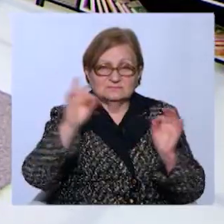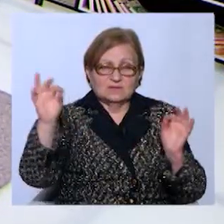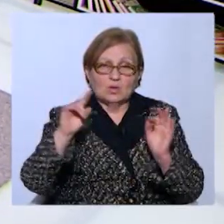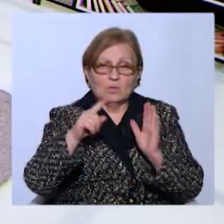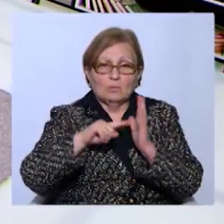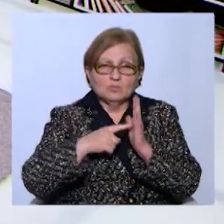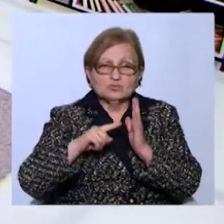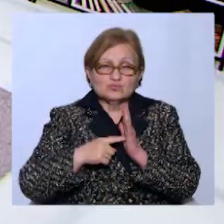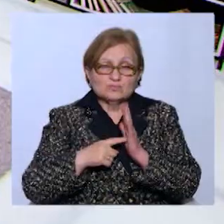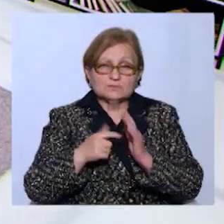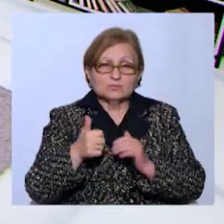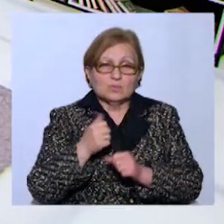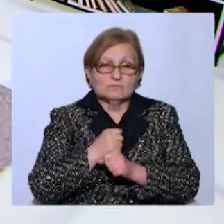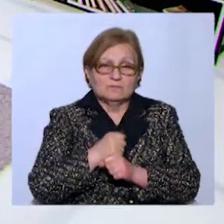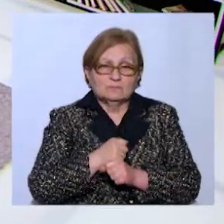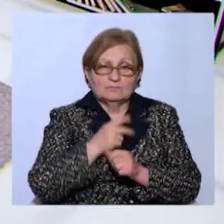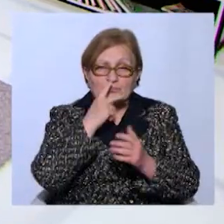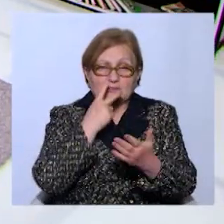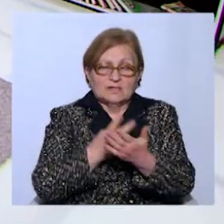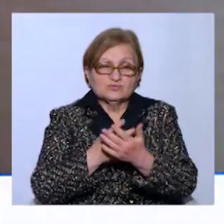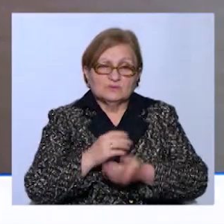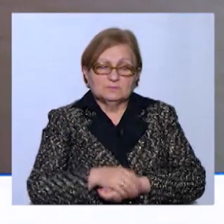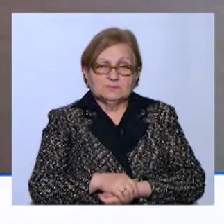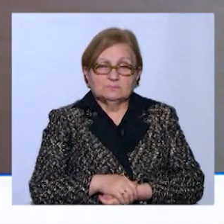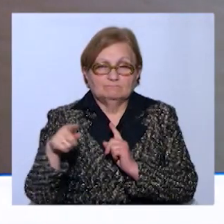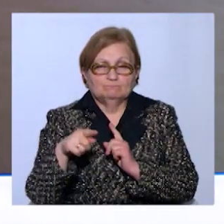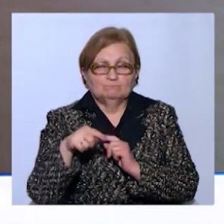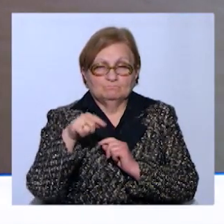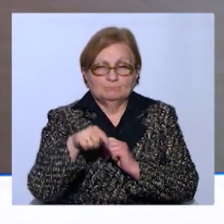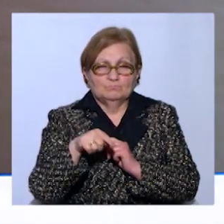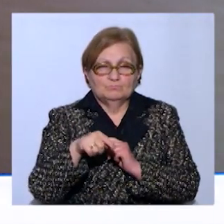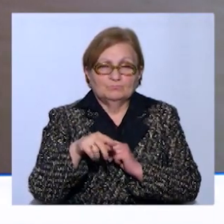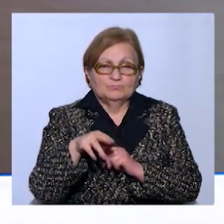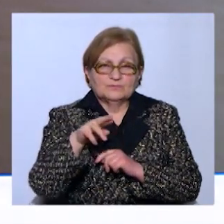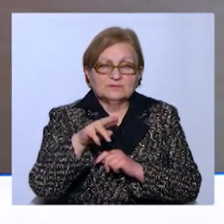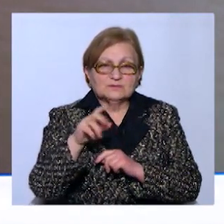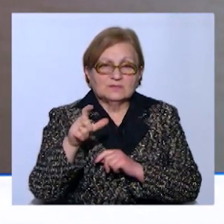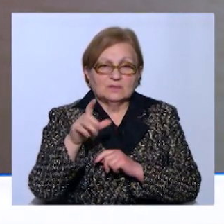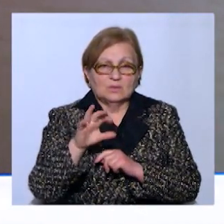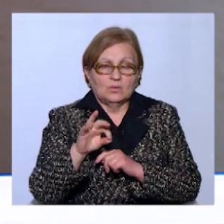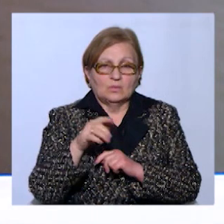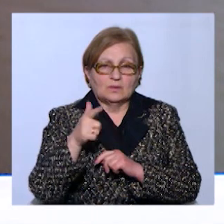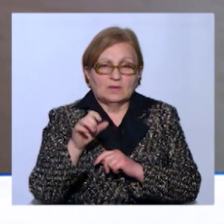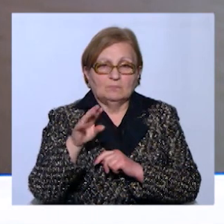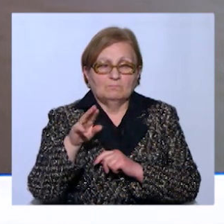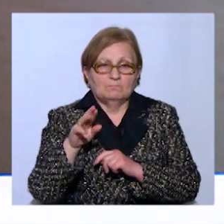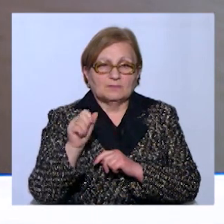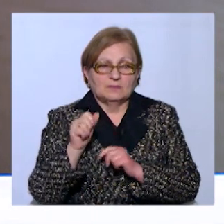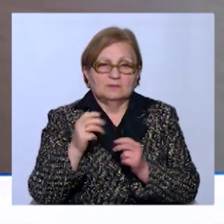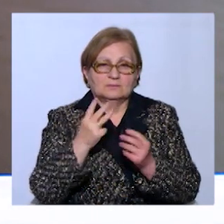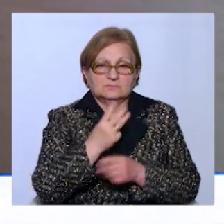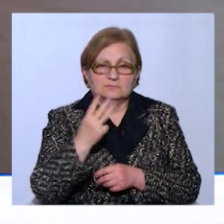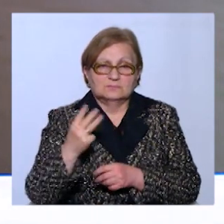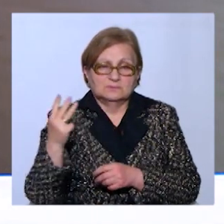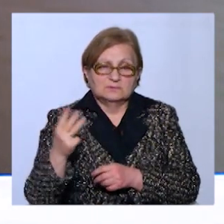ვაკეთებთ. აი აქ გაჩვენებთ, ნახეთ. აი აქ გეოგებრა საიტი არის, მე ხანდახან გეოგებრას ვეძახ ინგლისურად, ცი